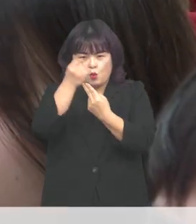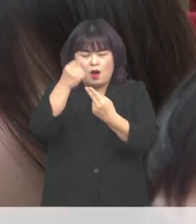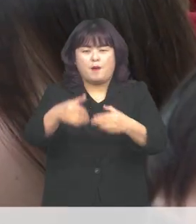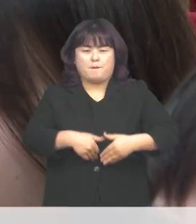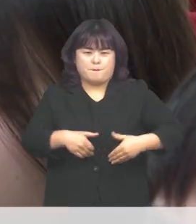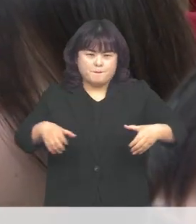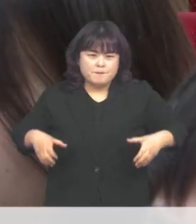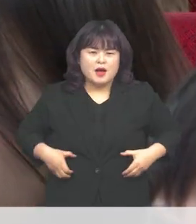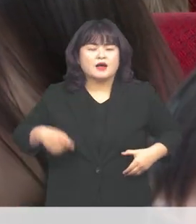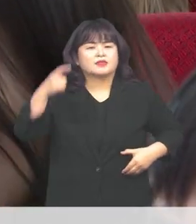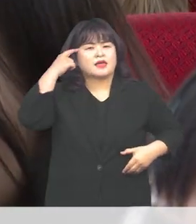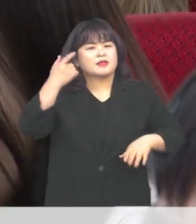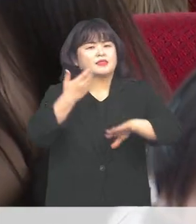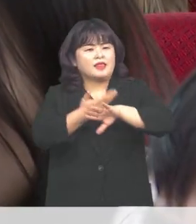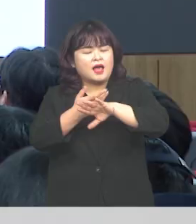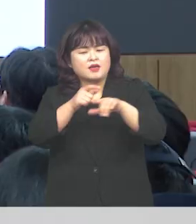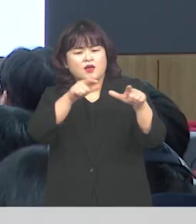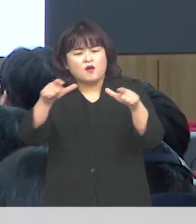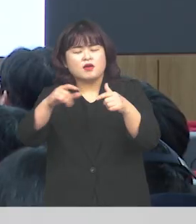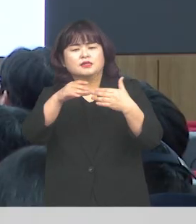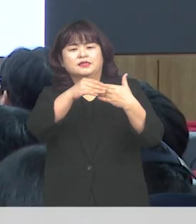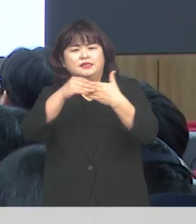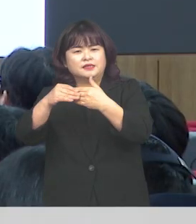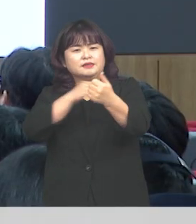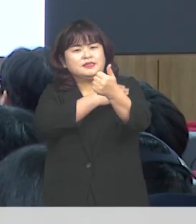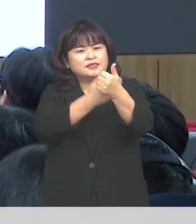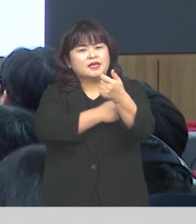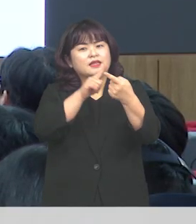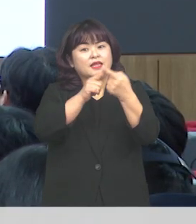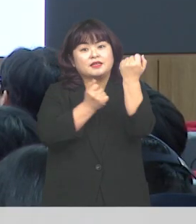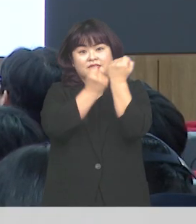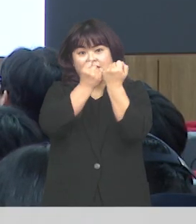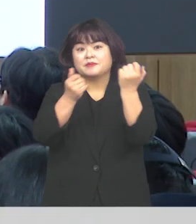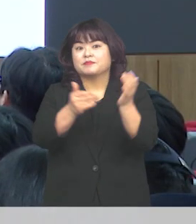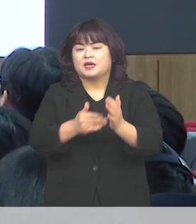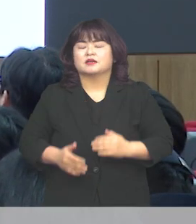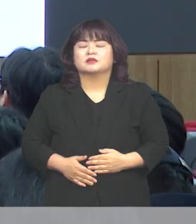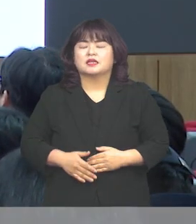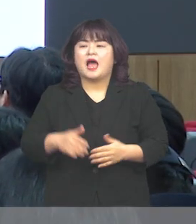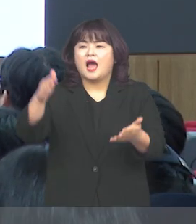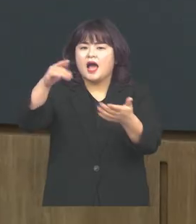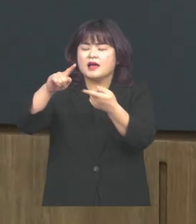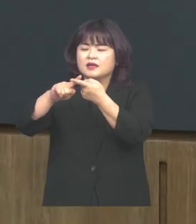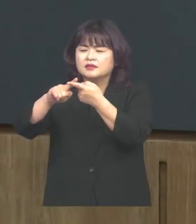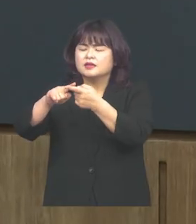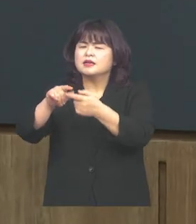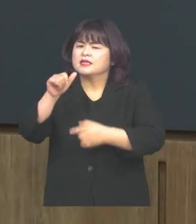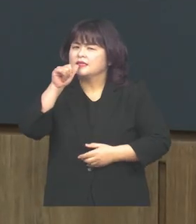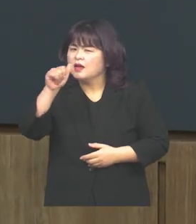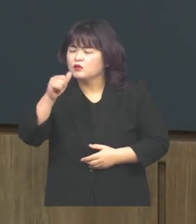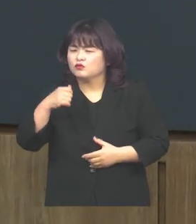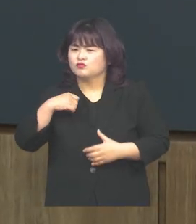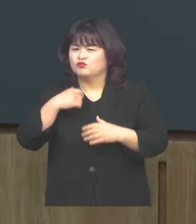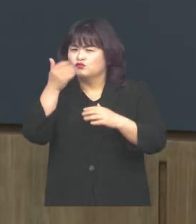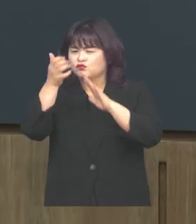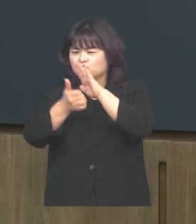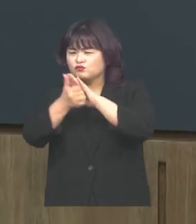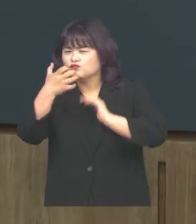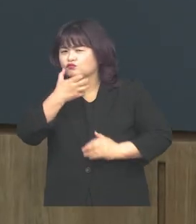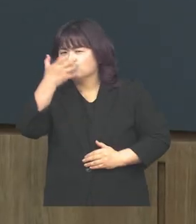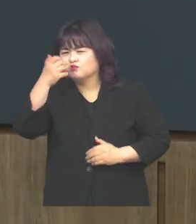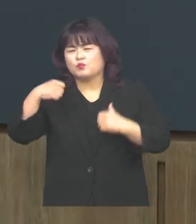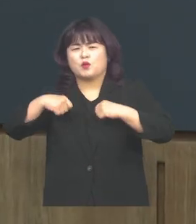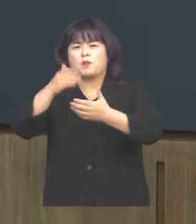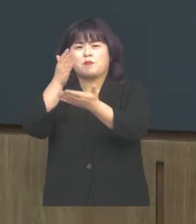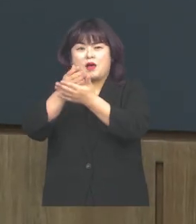제시하며 통합과 관용, 발상의 전환 등 리더십의 여러 덕목에 대해 설명했습니다. 또한 학생들에게 절대 꿈을